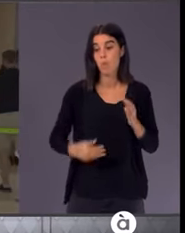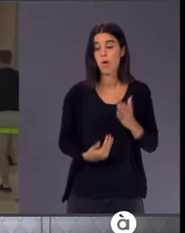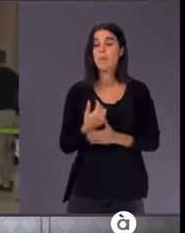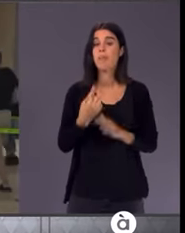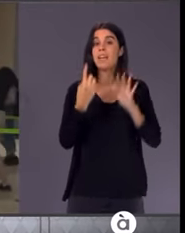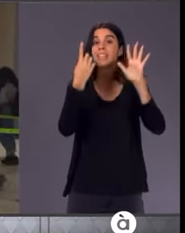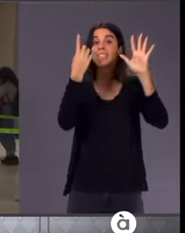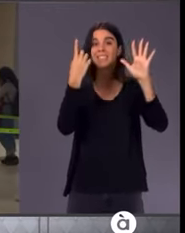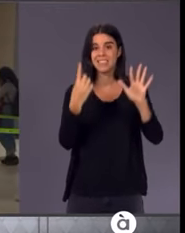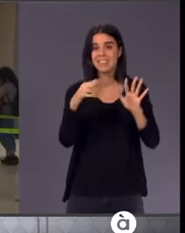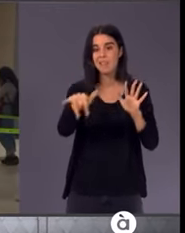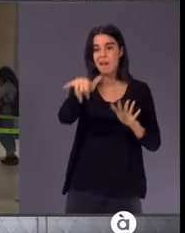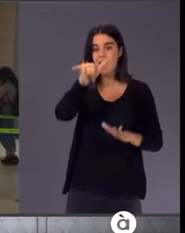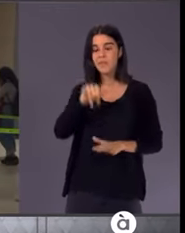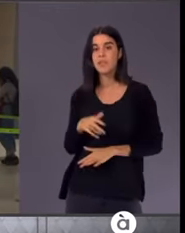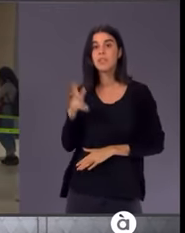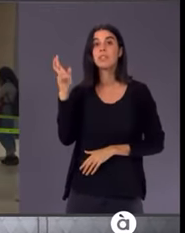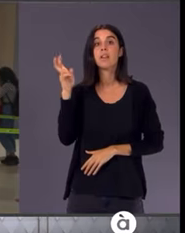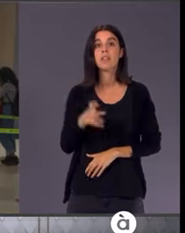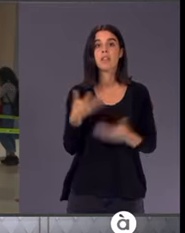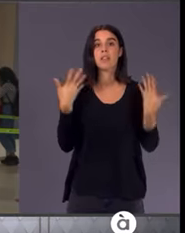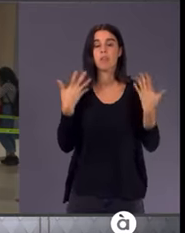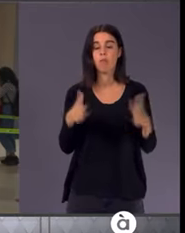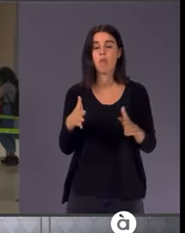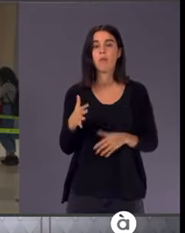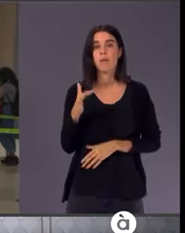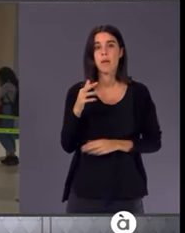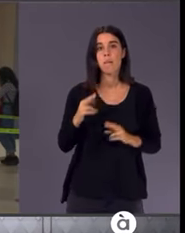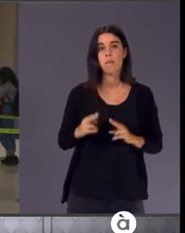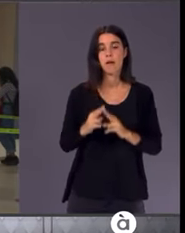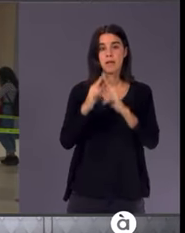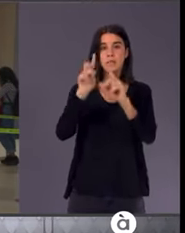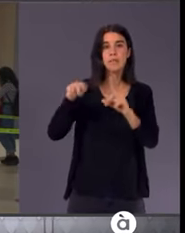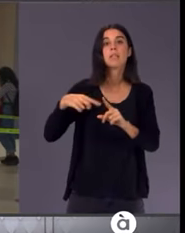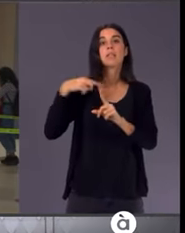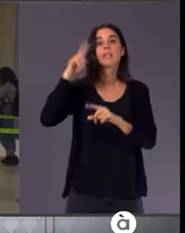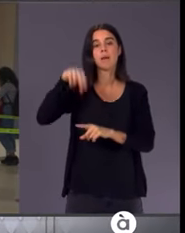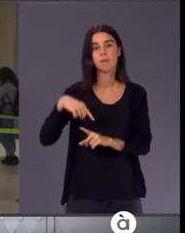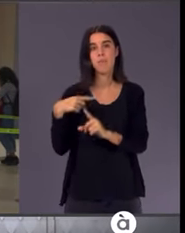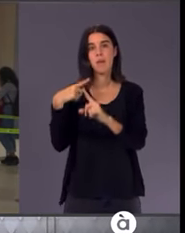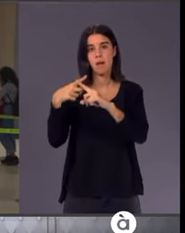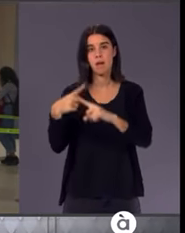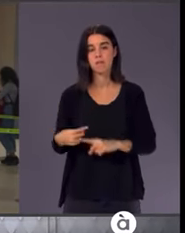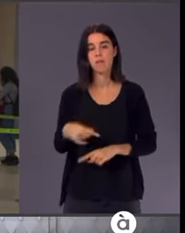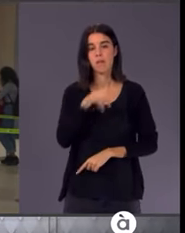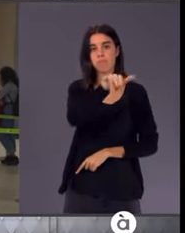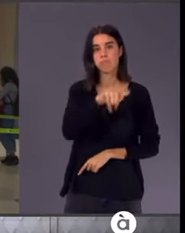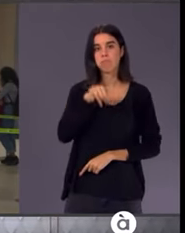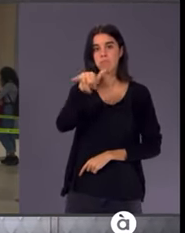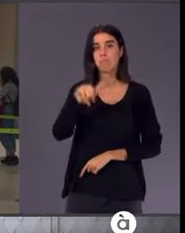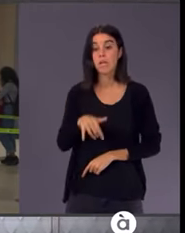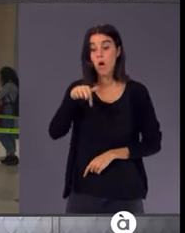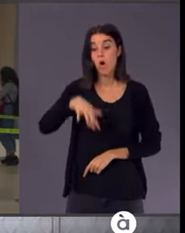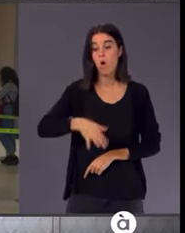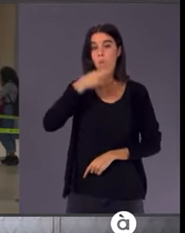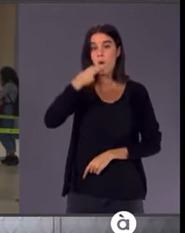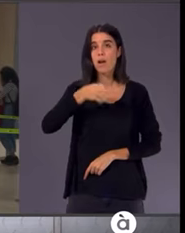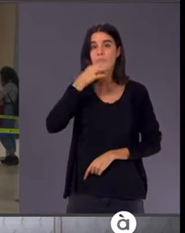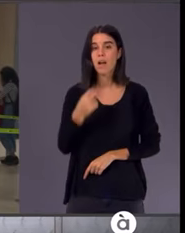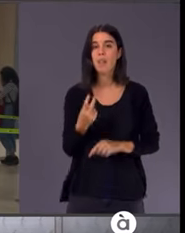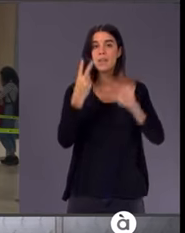procedents de París i 3 d'Amsterdam. I esta vesprada està previst que aterren 7 vols més procedents de la